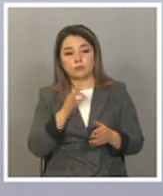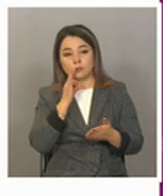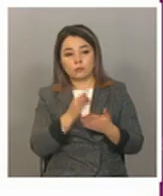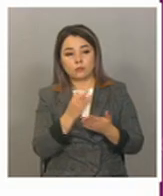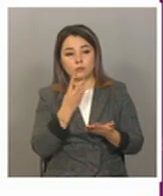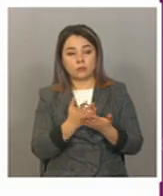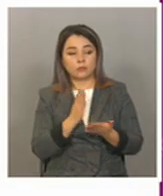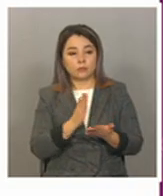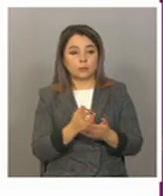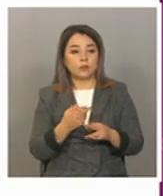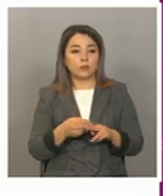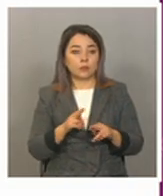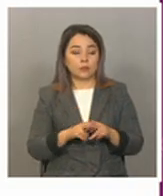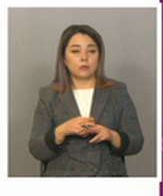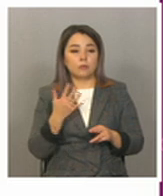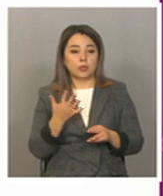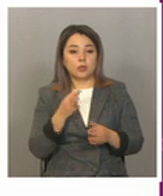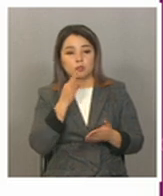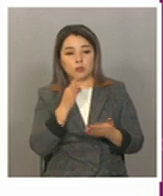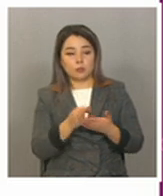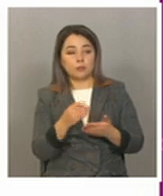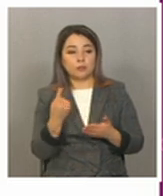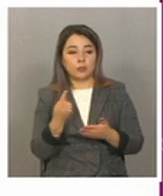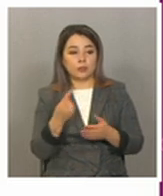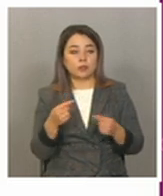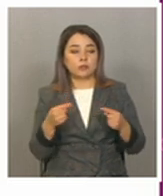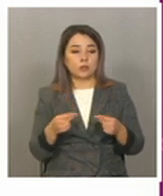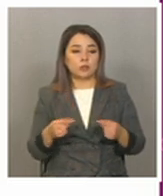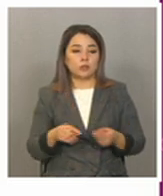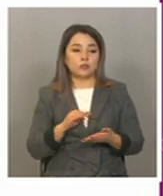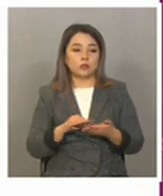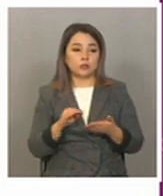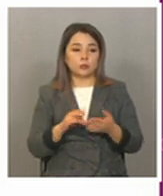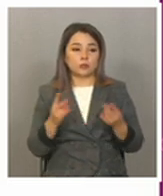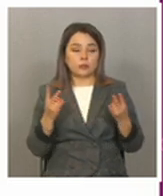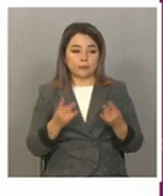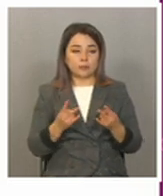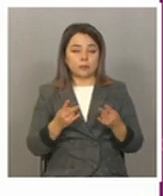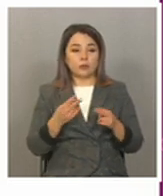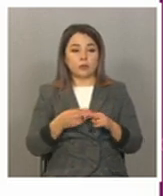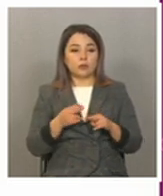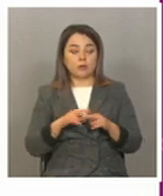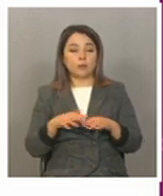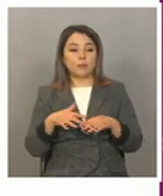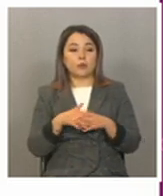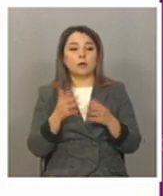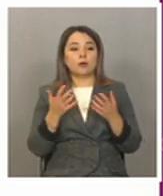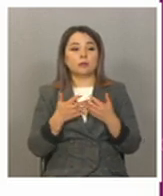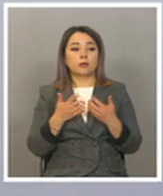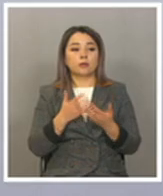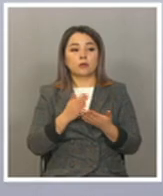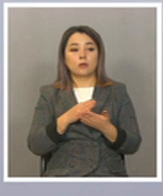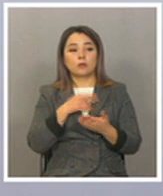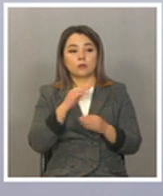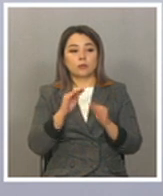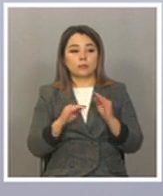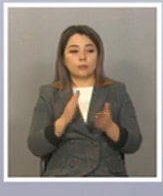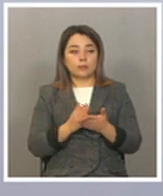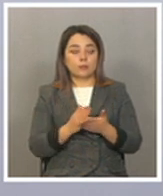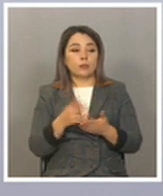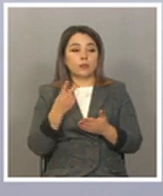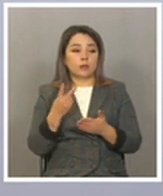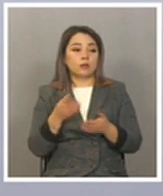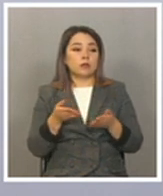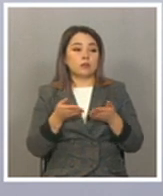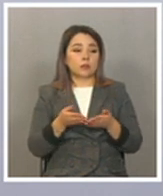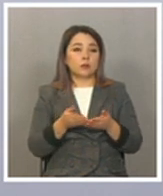көрсетілген. Осы 5 жауаптың біреуіне сәйкес келу керек. Демек, математикалық моделін құрайық. Екі кеме,